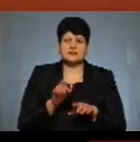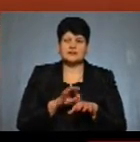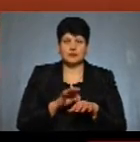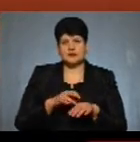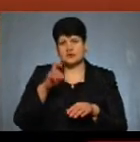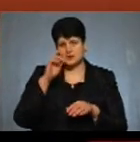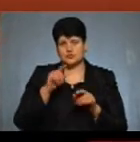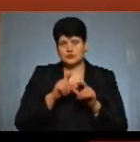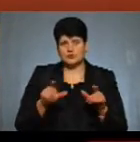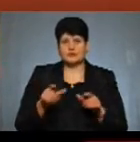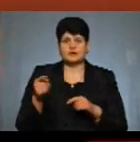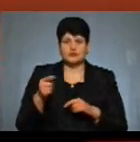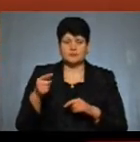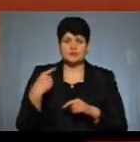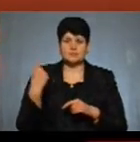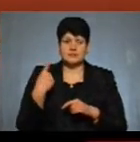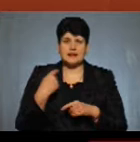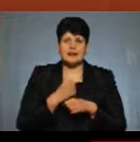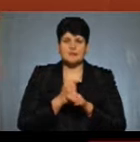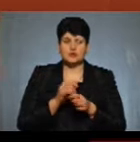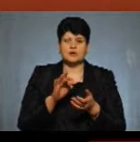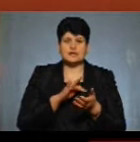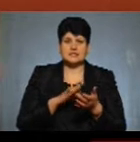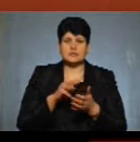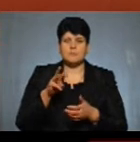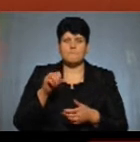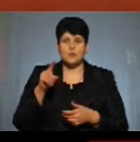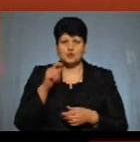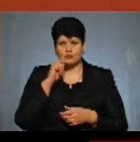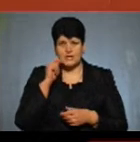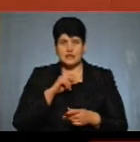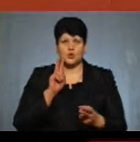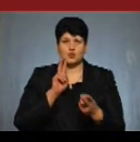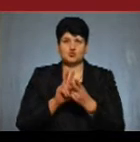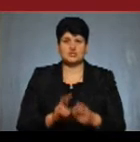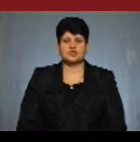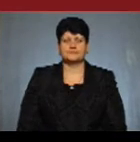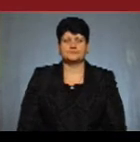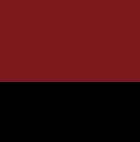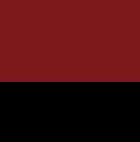захворювань Державної установи Тернопільський обласний лабораторний центр МОЗ України. До зустрічі!